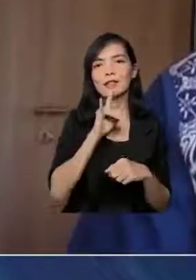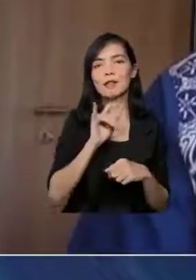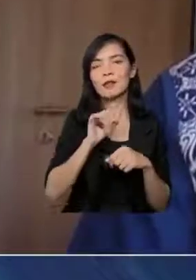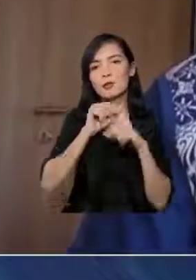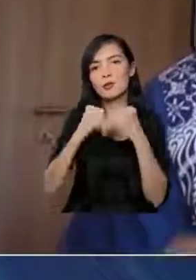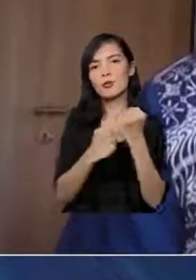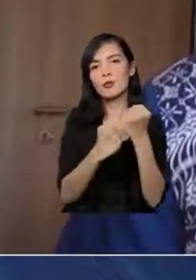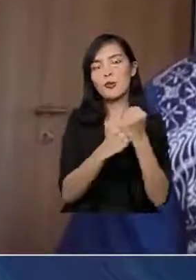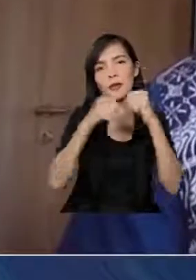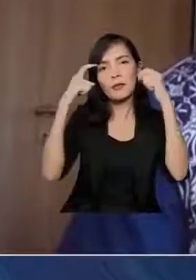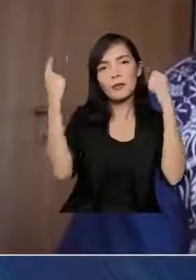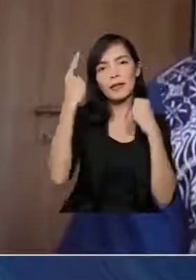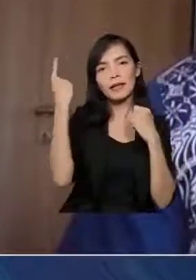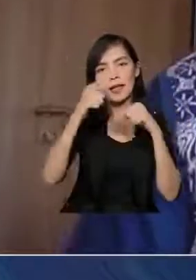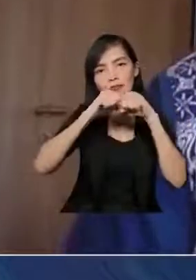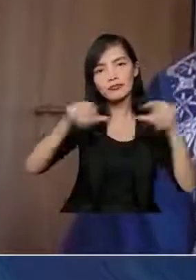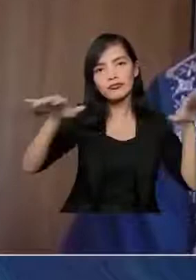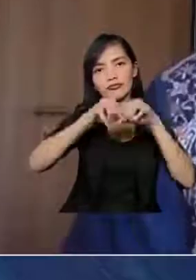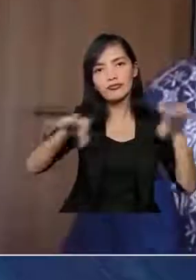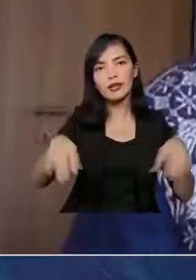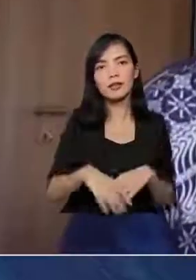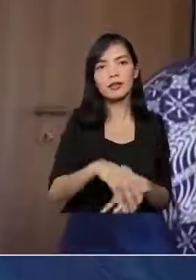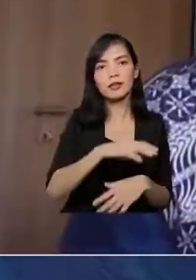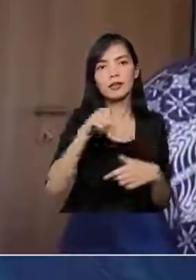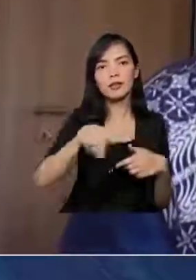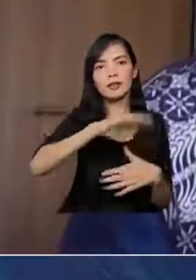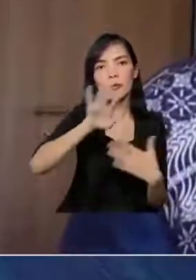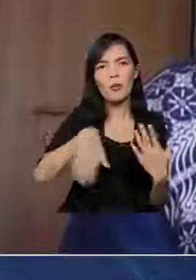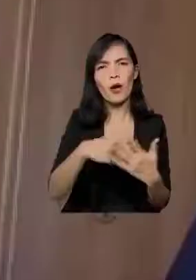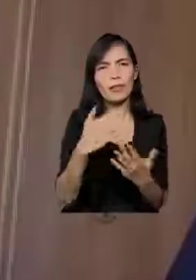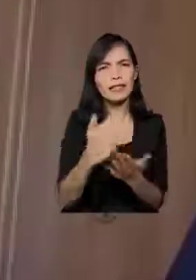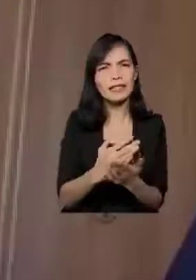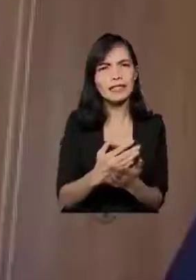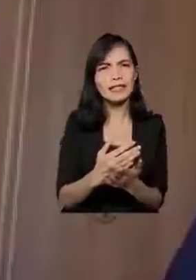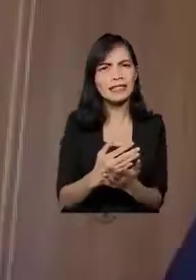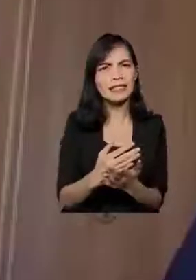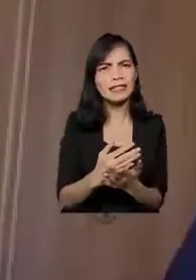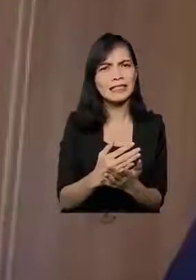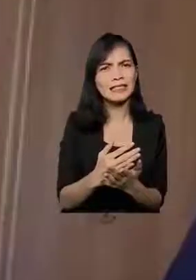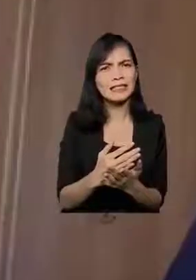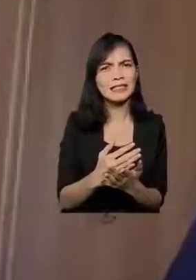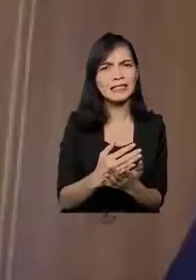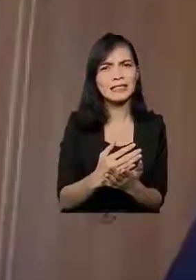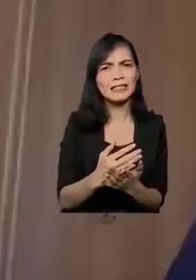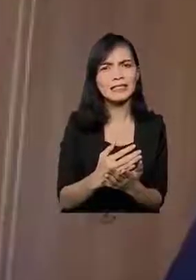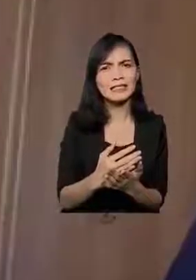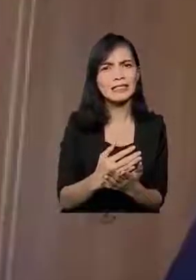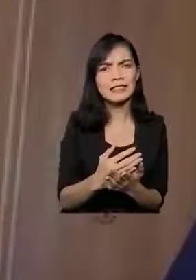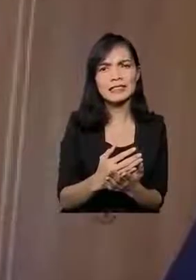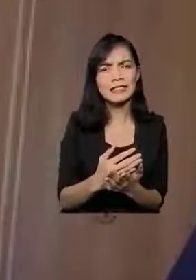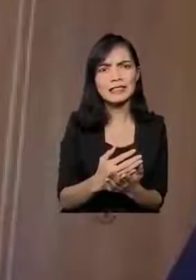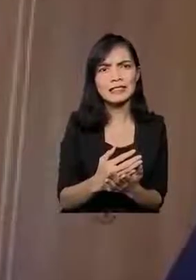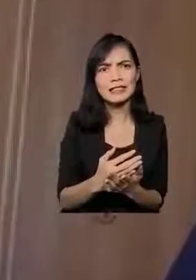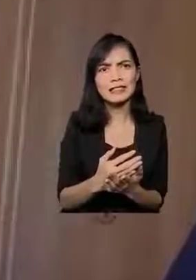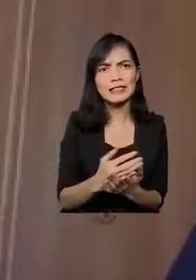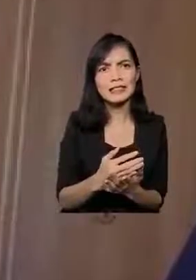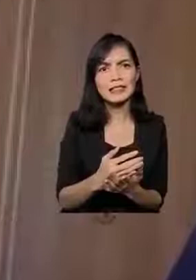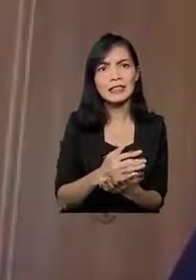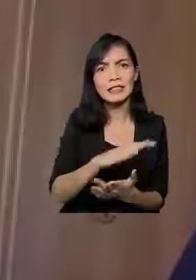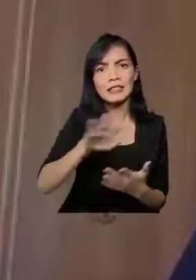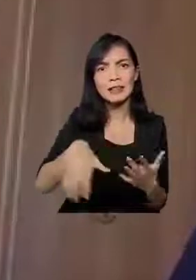tadi salah satunya ketika Breaking News semua berhentiin apapun Ini ataupun jenis televisinya semua akan berhenti mah